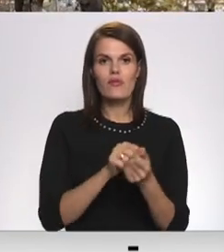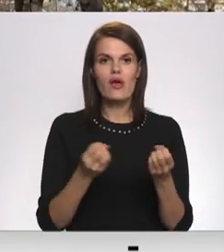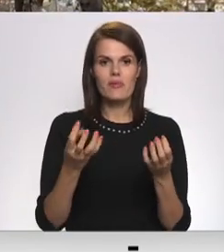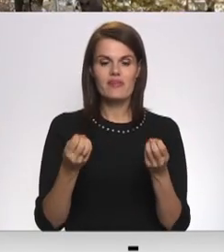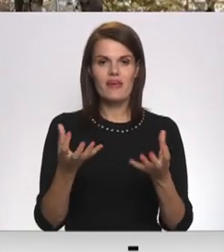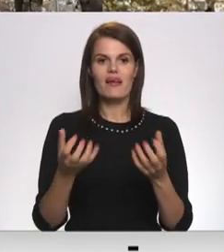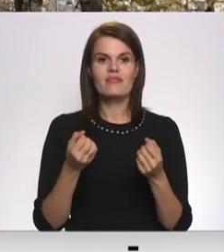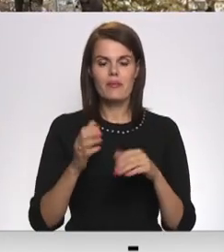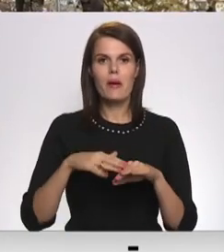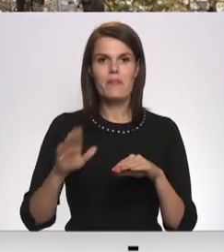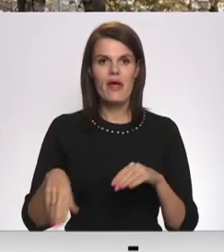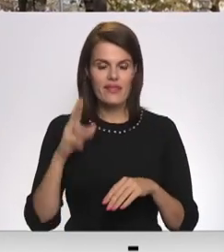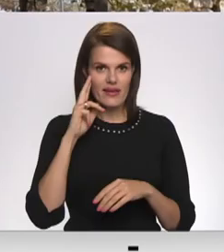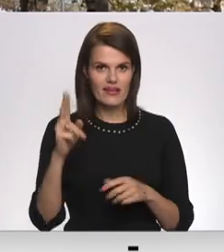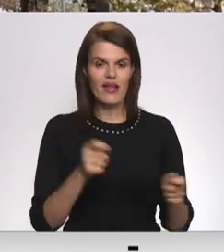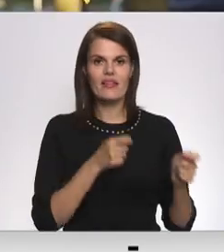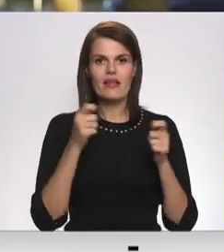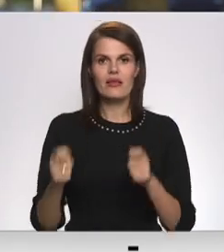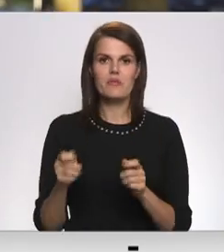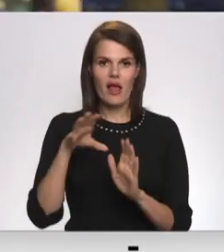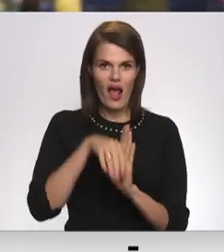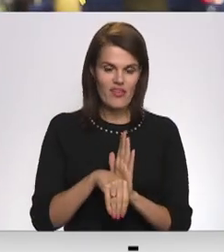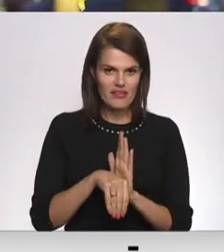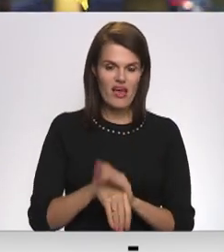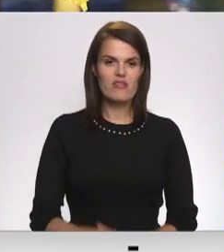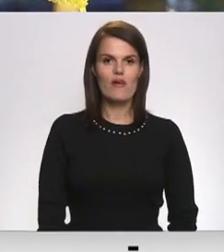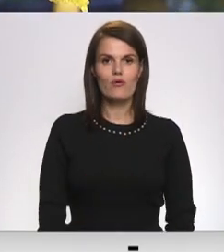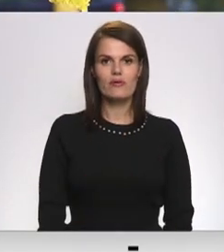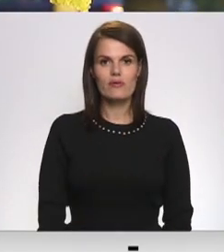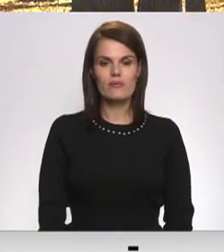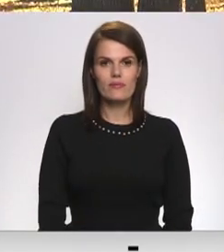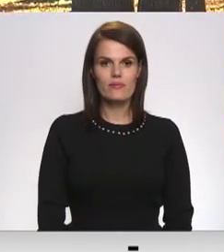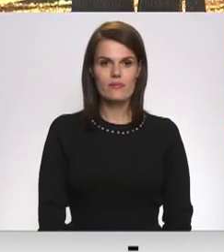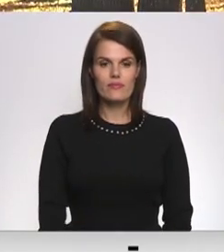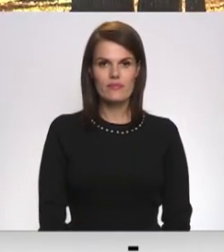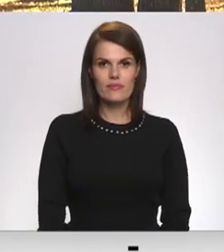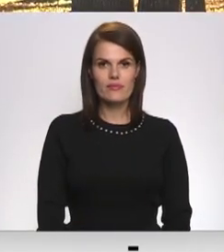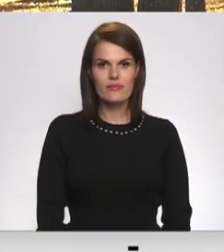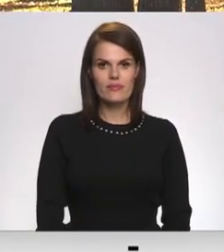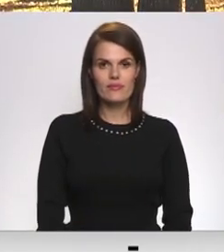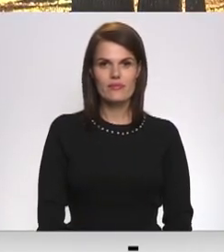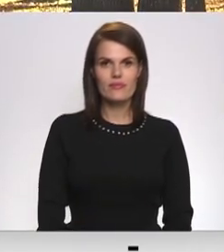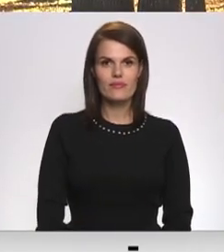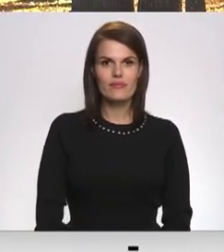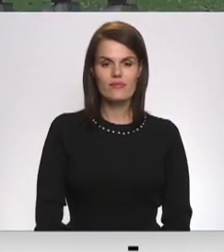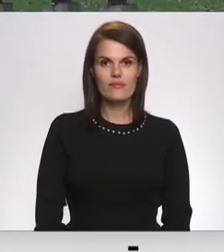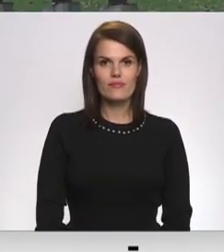saņem pēdējās garantētās piegādes ietvaros. Diana Boltiņa, Mikus Andersons, Zemgales reģionālā televīzija.